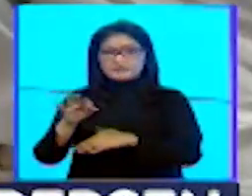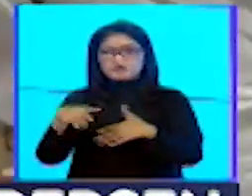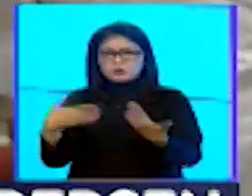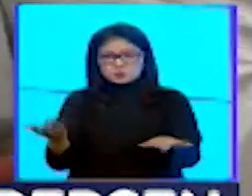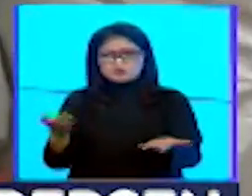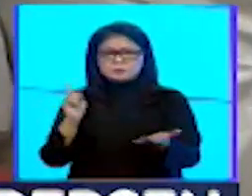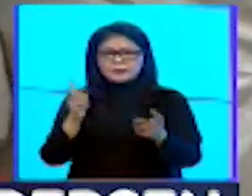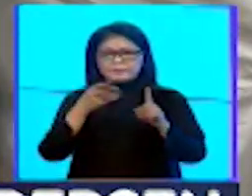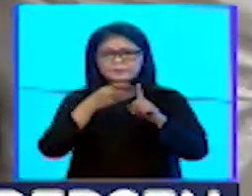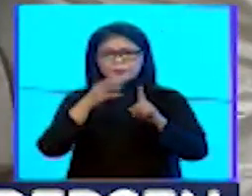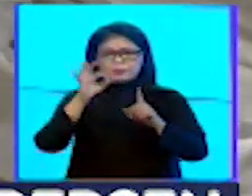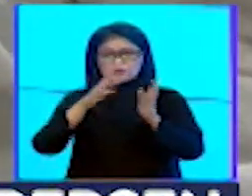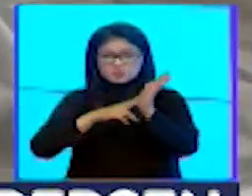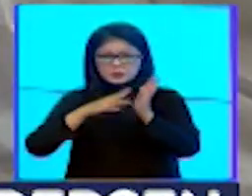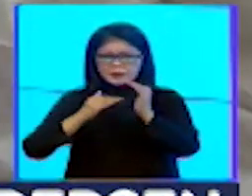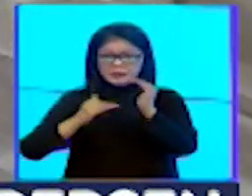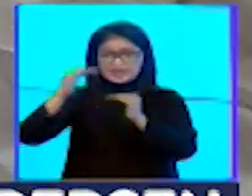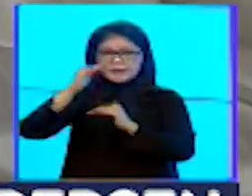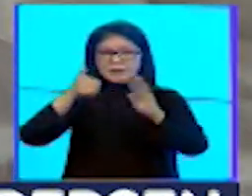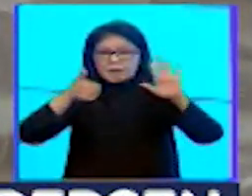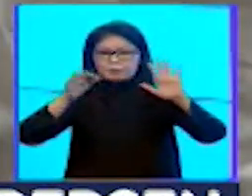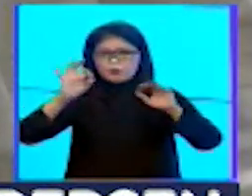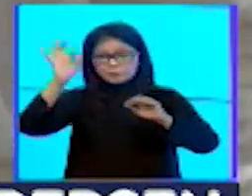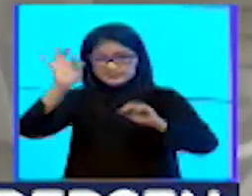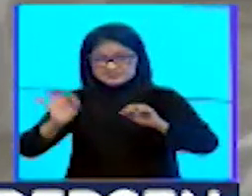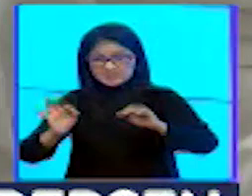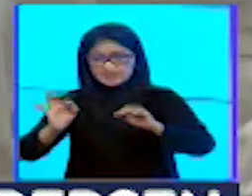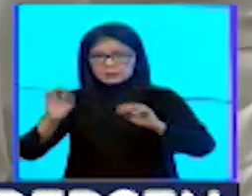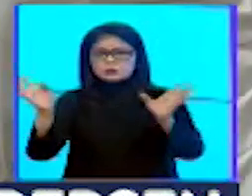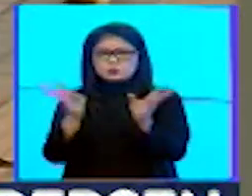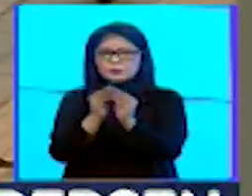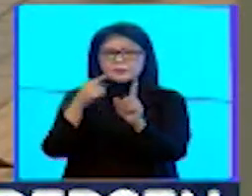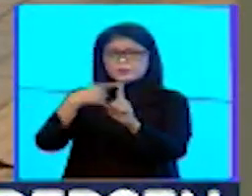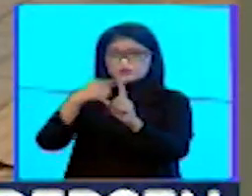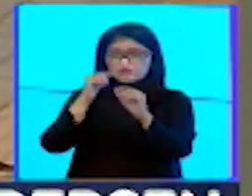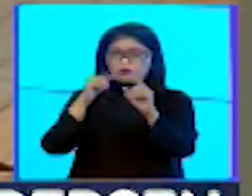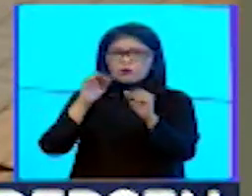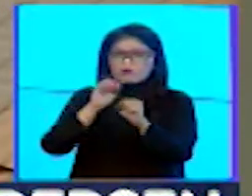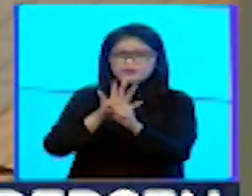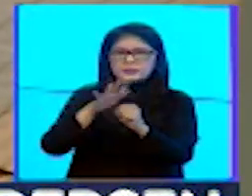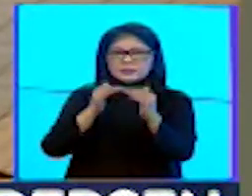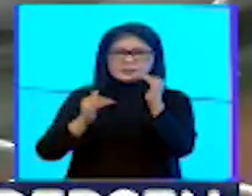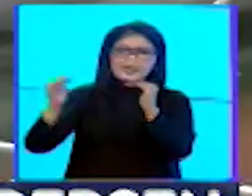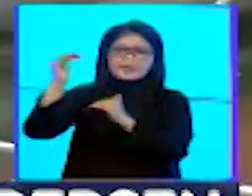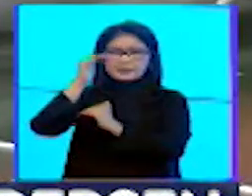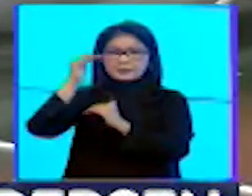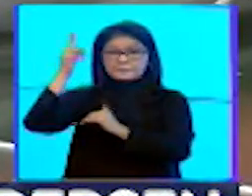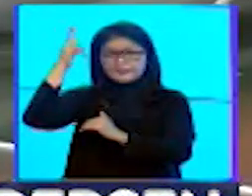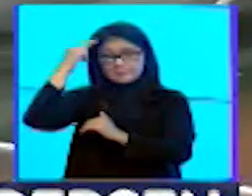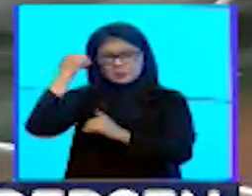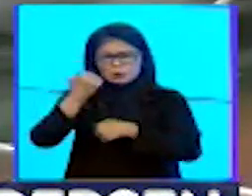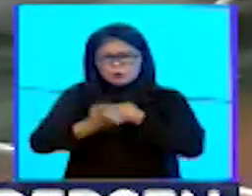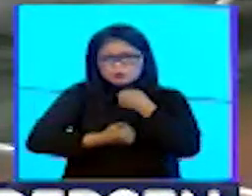occupancy rate di atas 60% menyusul lonjakan kasus COVID-19. Upaya pemerintah mengantisipasi